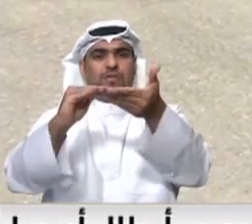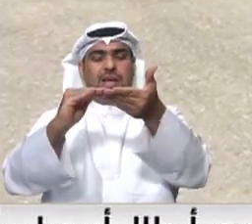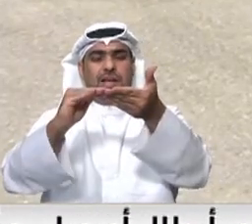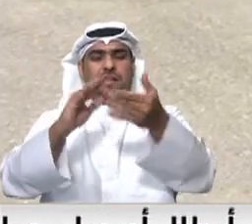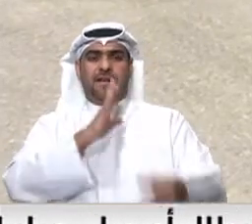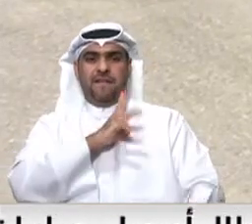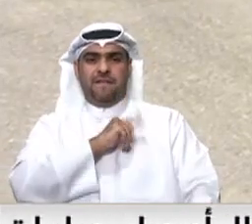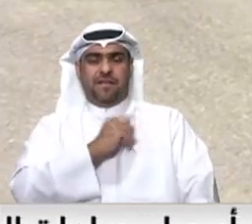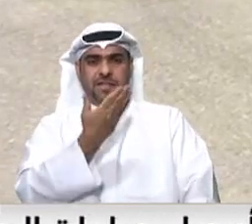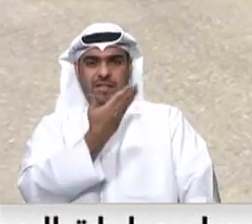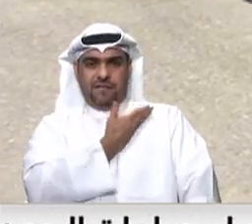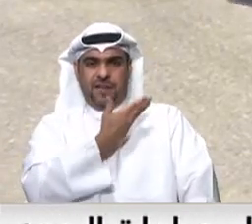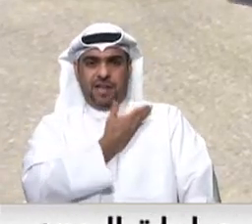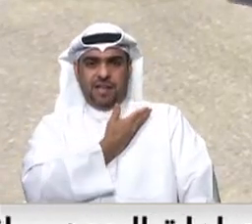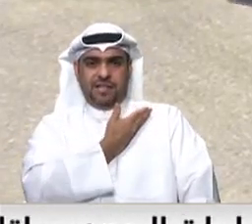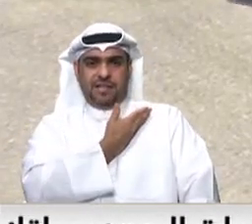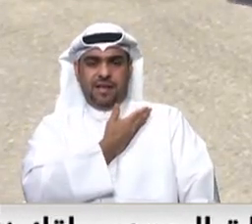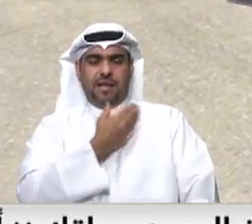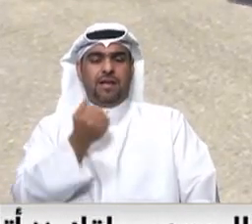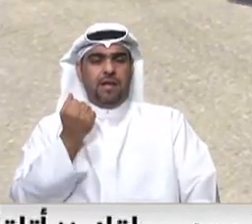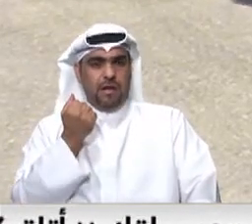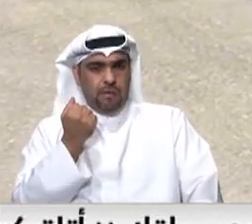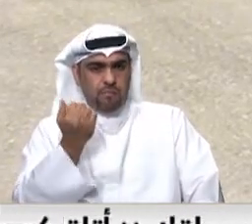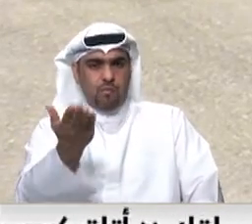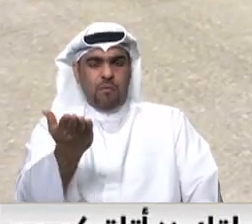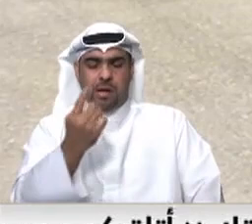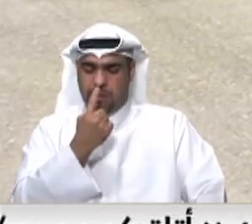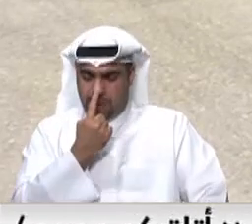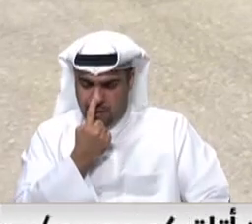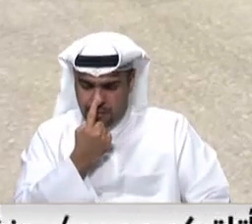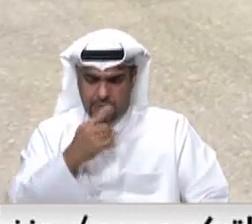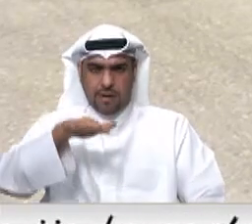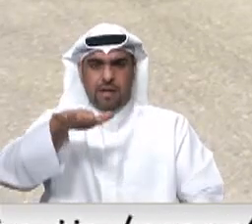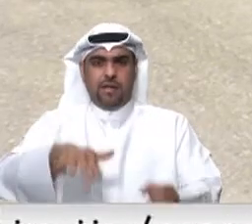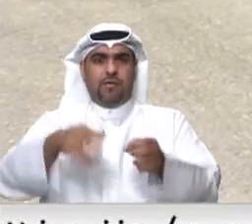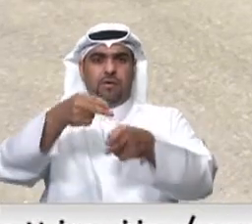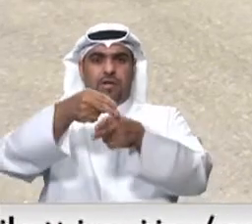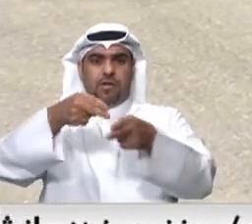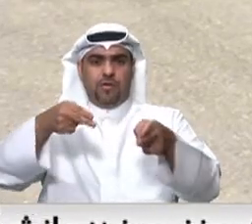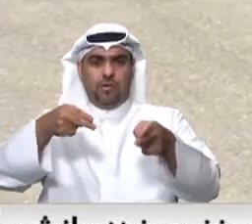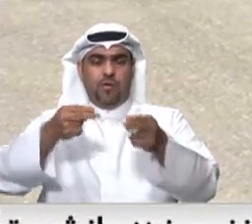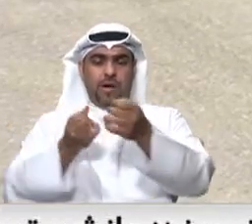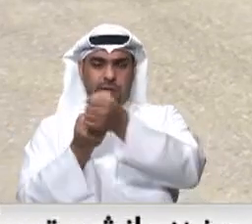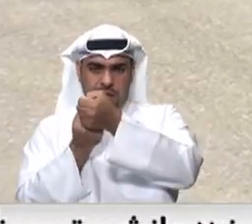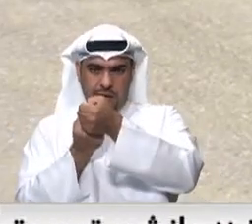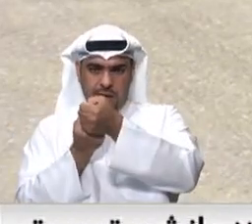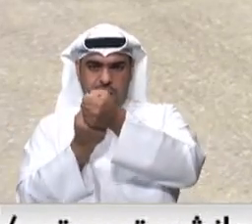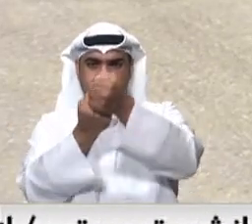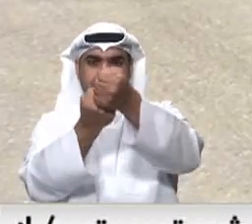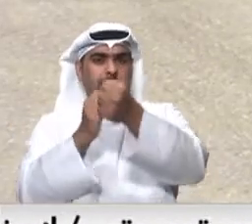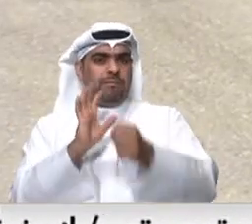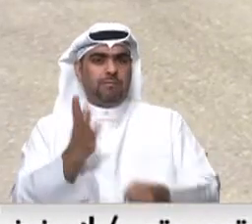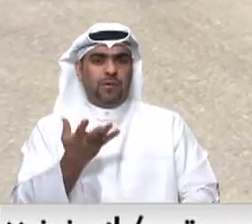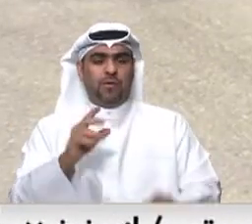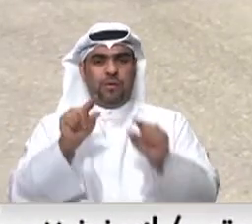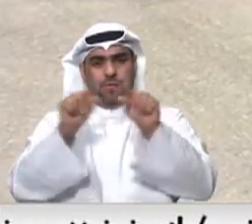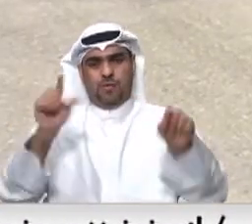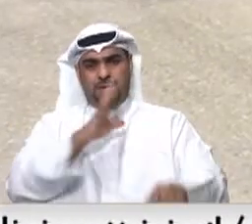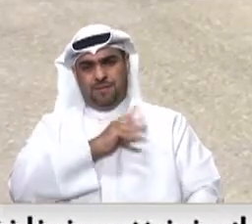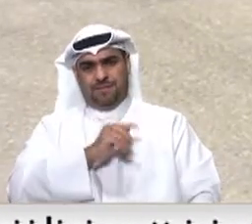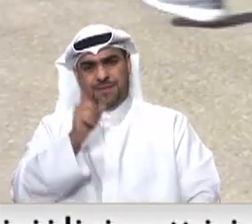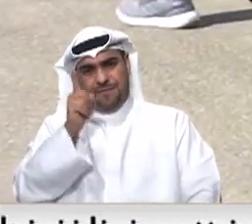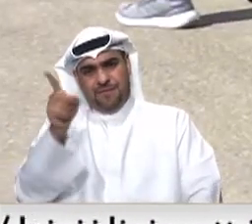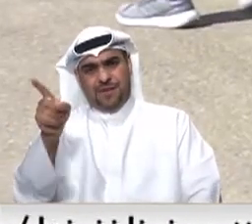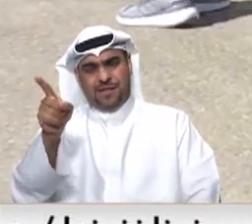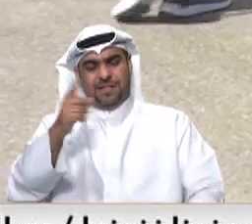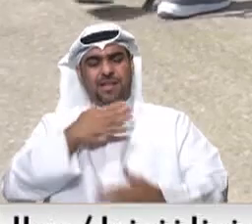ايام، واستجابة للمبادرة الإنسانية التي أطلقتها دولة الكويت نصرة لقضية العرب الأولى القضية الفلسطينية